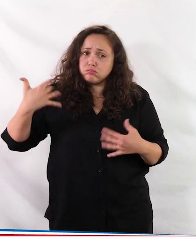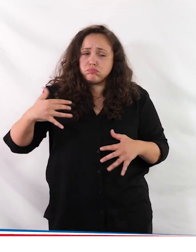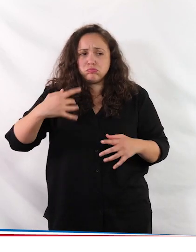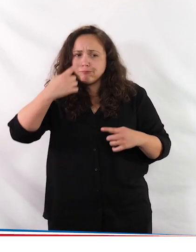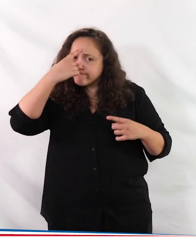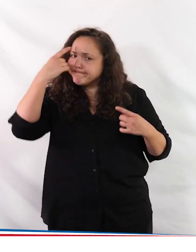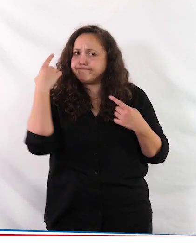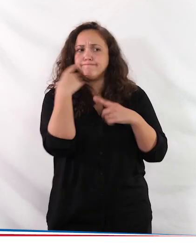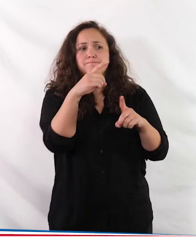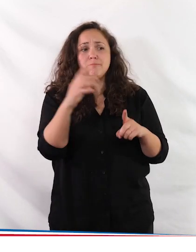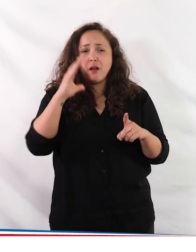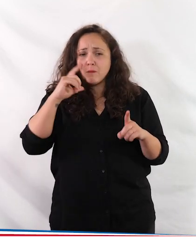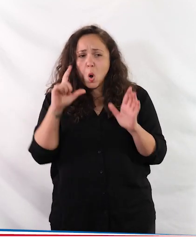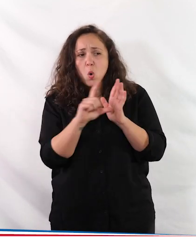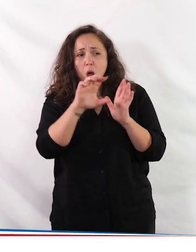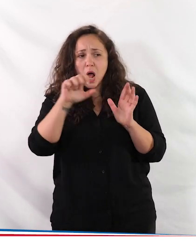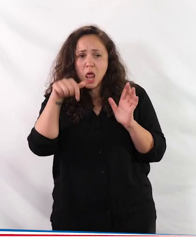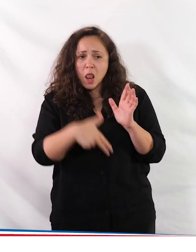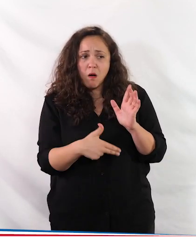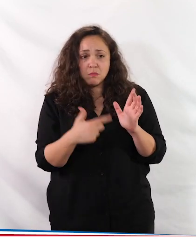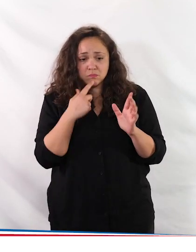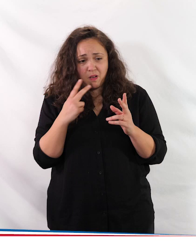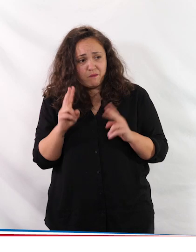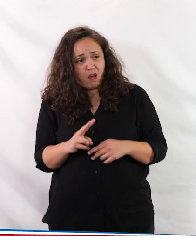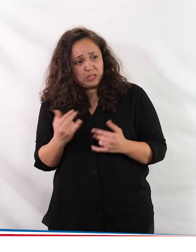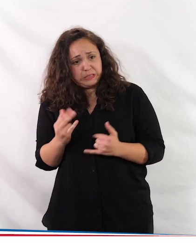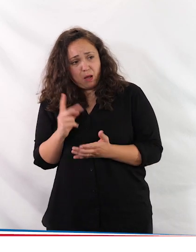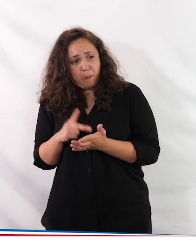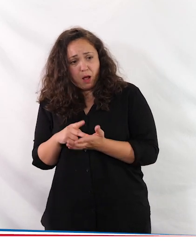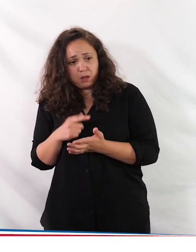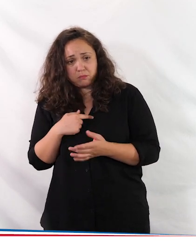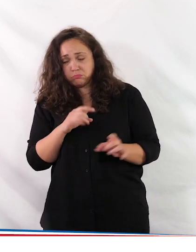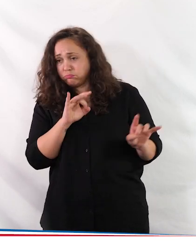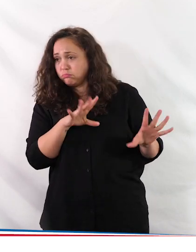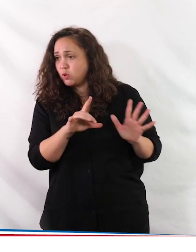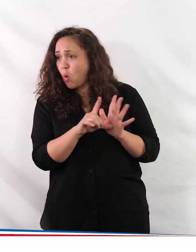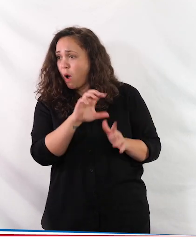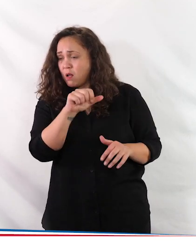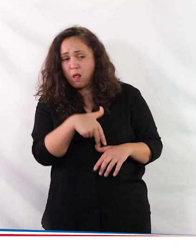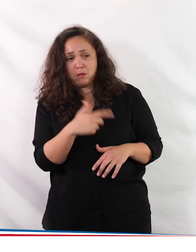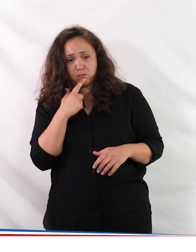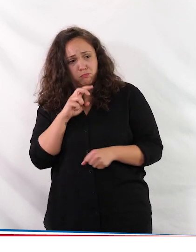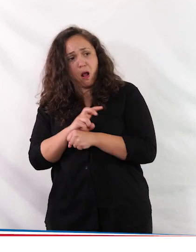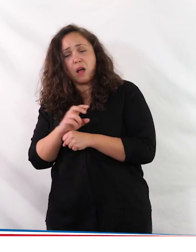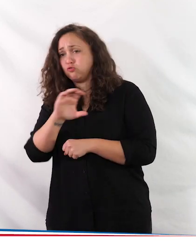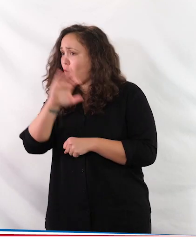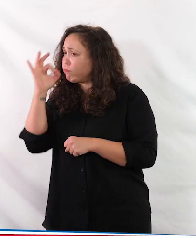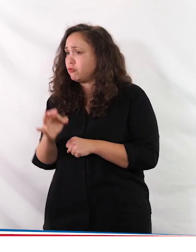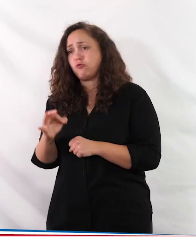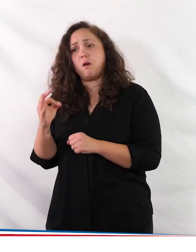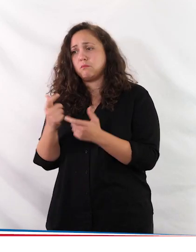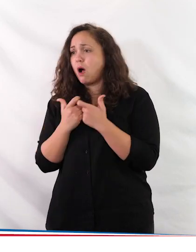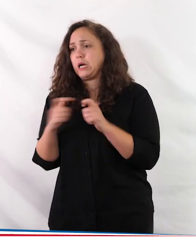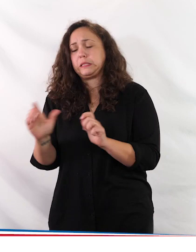suis beaucoup opposée à cette loi Elan dans cette dimension et je ne l'applique pas sur Paris. Sur Paris, nous